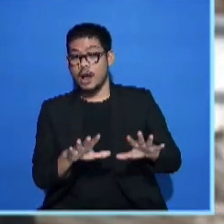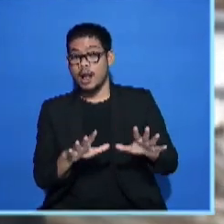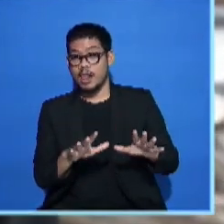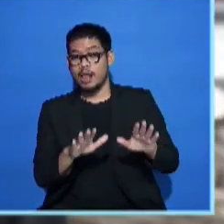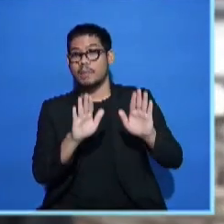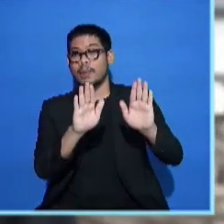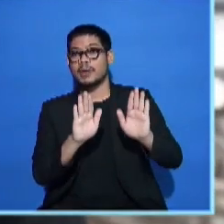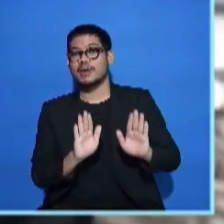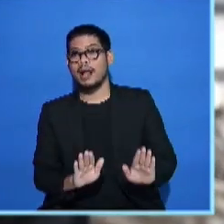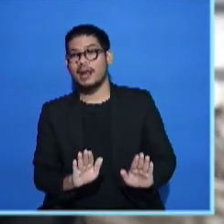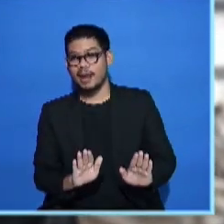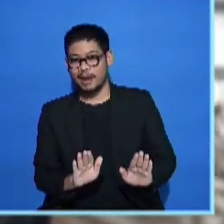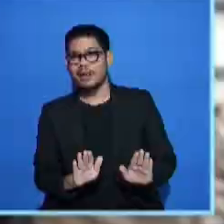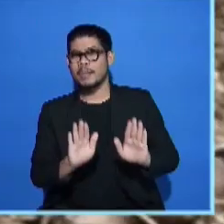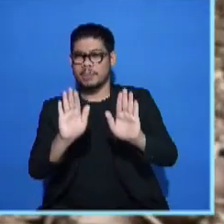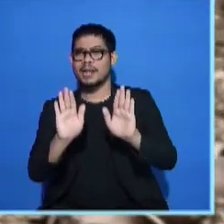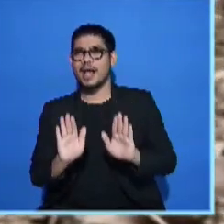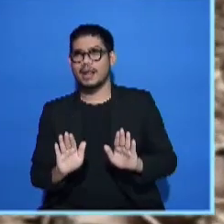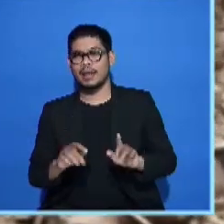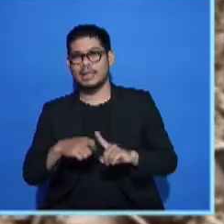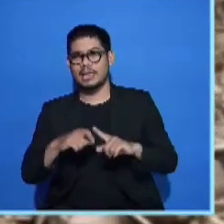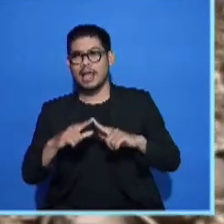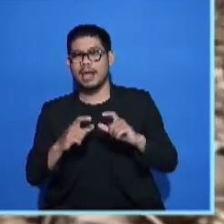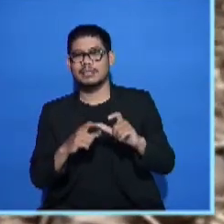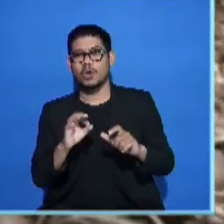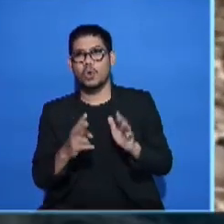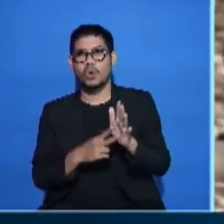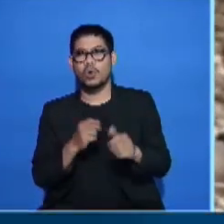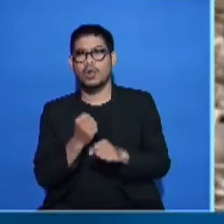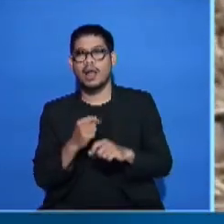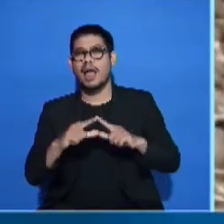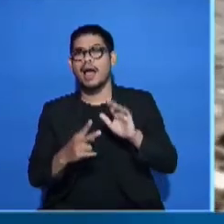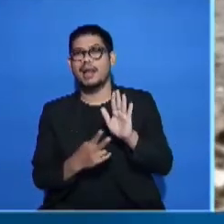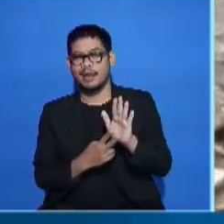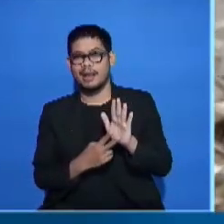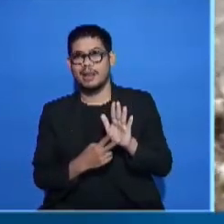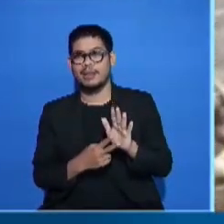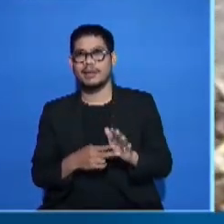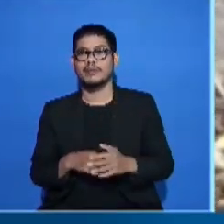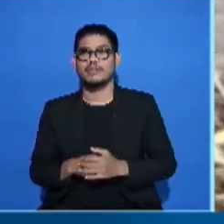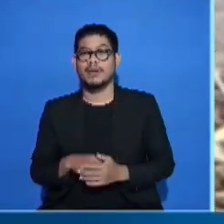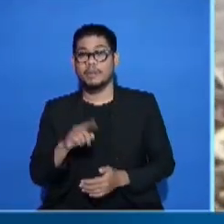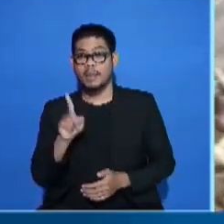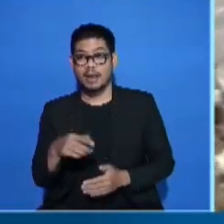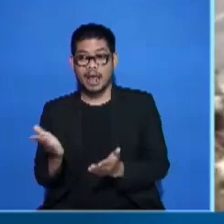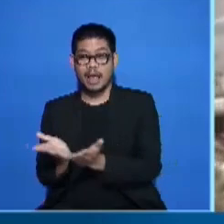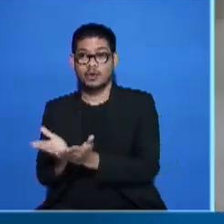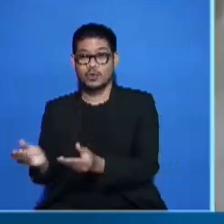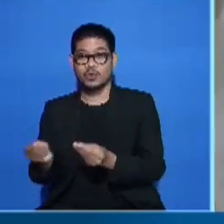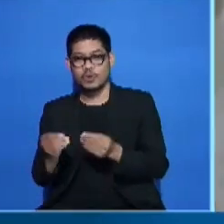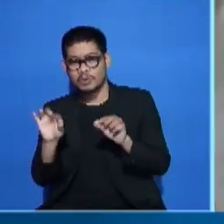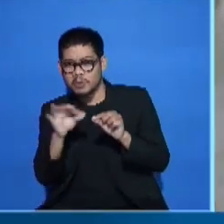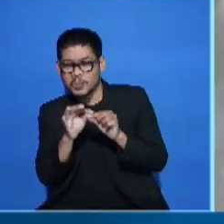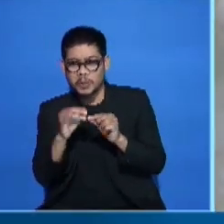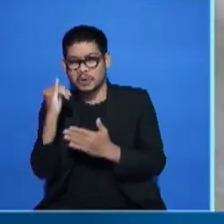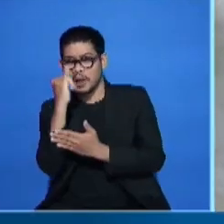kerajinan di Kasongan rajin mendesain produk kerajinannya dari bahan ranting kayu dibuat beragam bentuk dekoratif